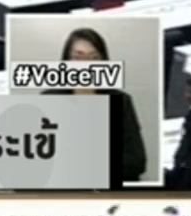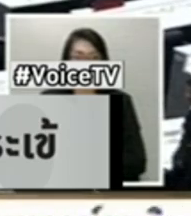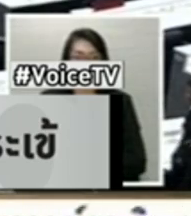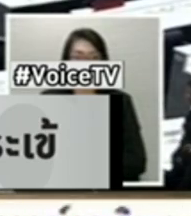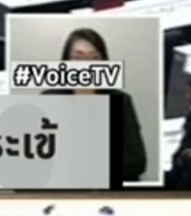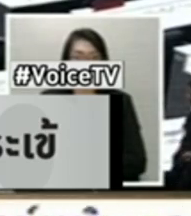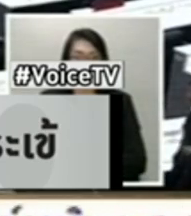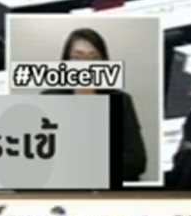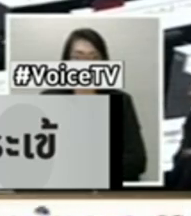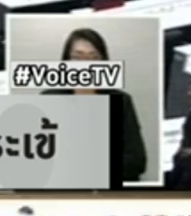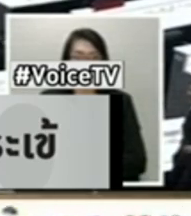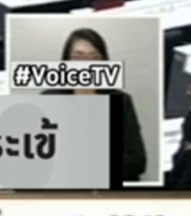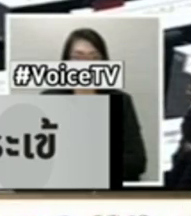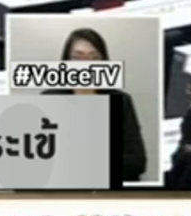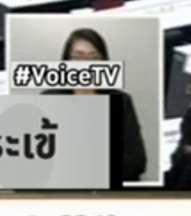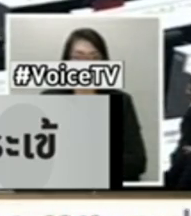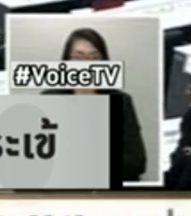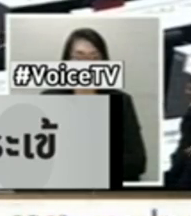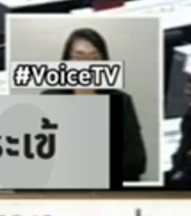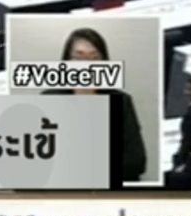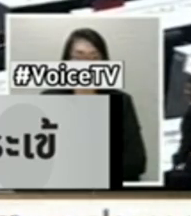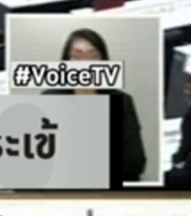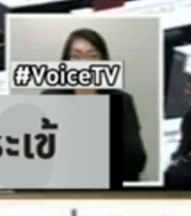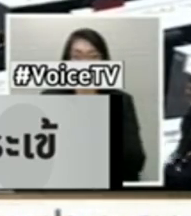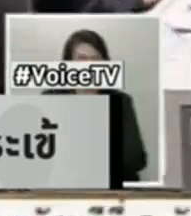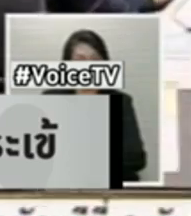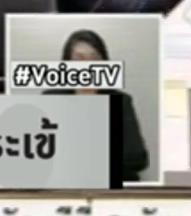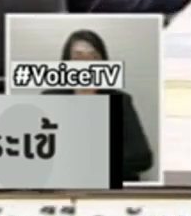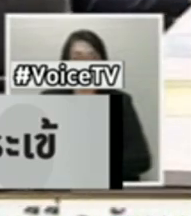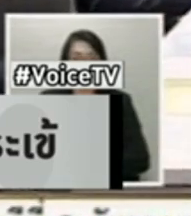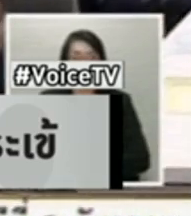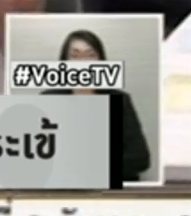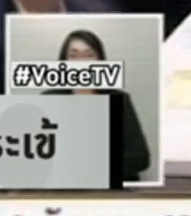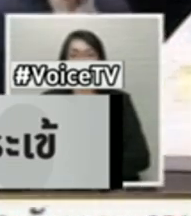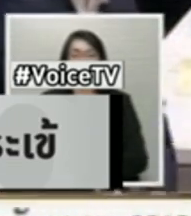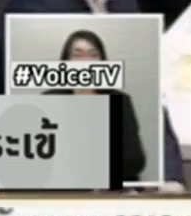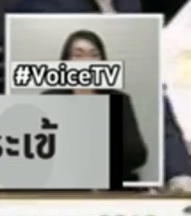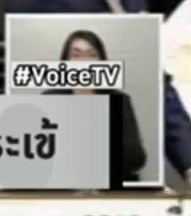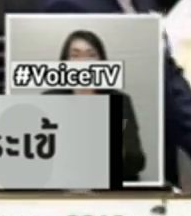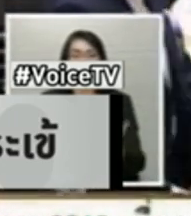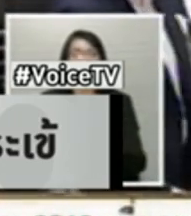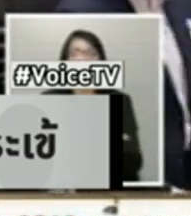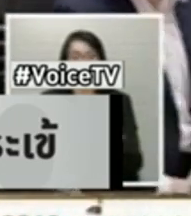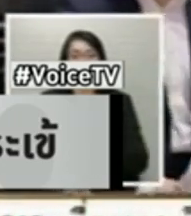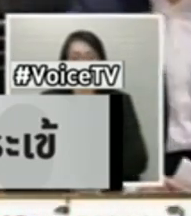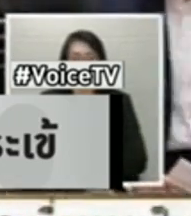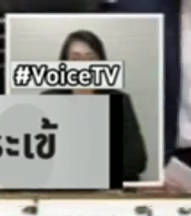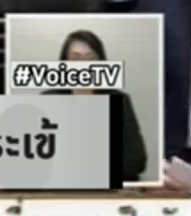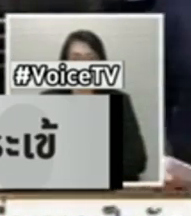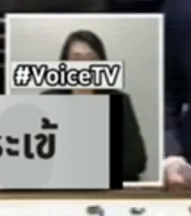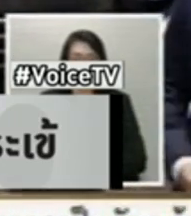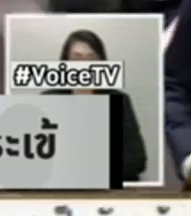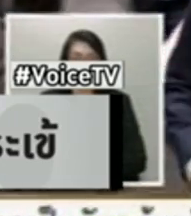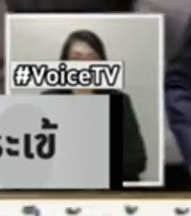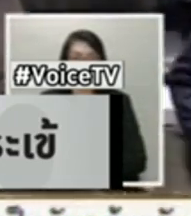าลจะวางหมากเกมนี้อย่างไรจะส่งใครไปนั่งเป็นประธานคณะกรรมการชุดนี้ถ้าหากเกมนี้พลาดอีกครั้งก็เหมือนการเล่นหมากฮ